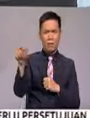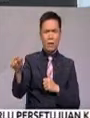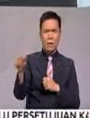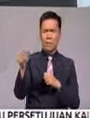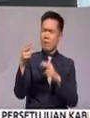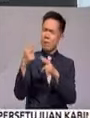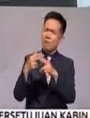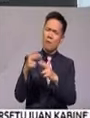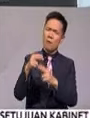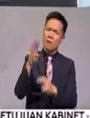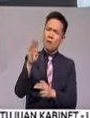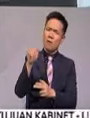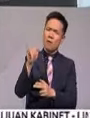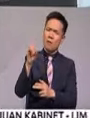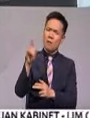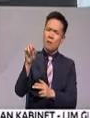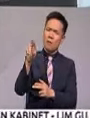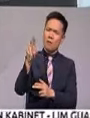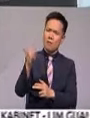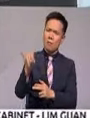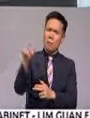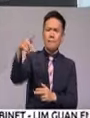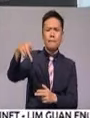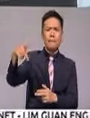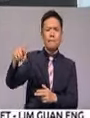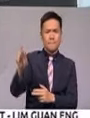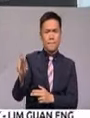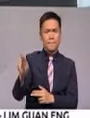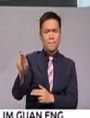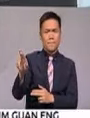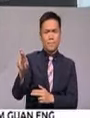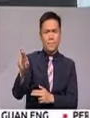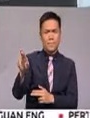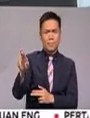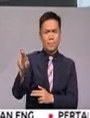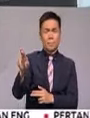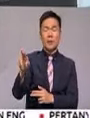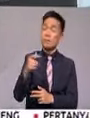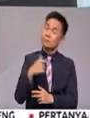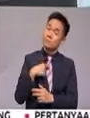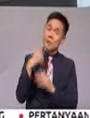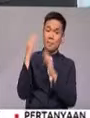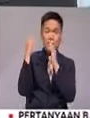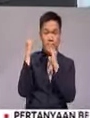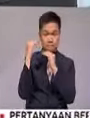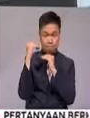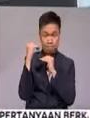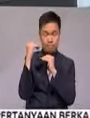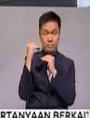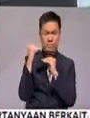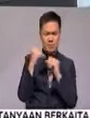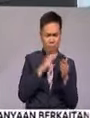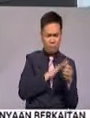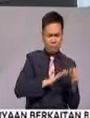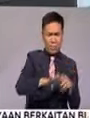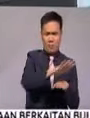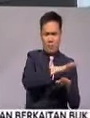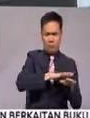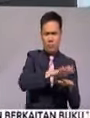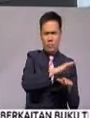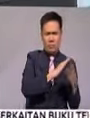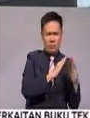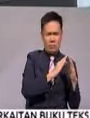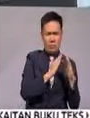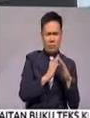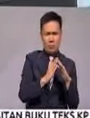lah. Oh, tempat yang rumah yang... PPR lah untuk dapat lah. Kalau kita harap boleh dapat Sentul itu